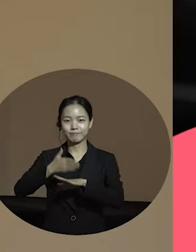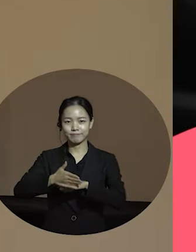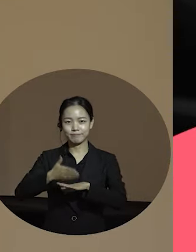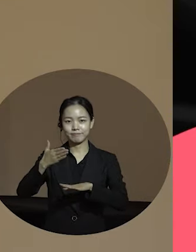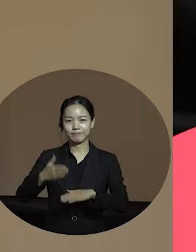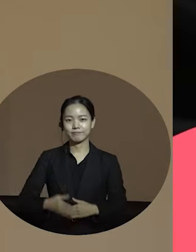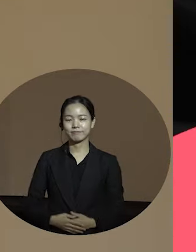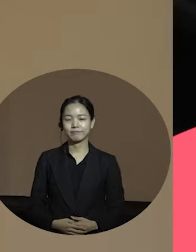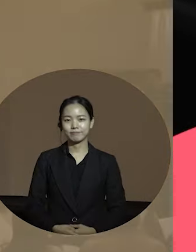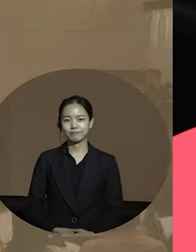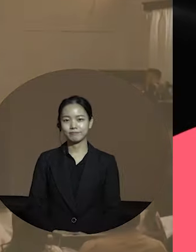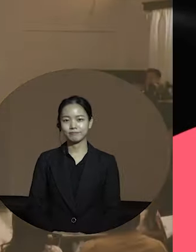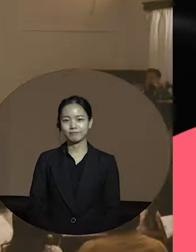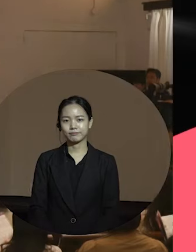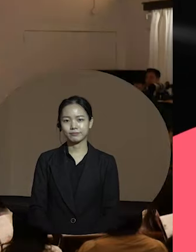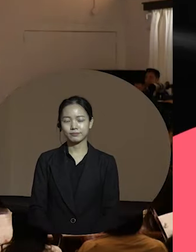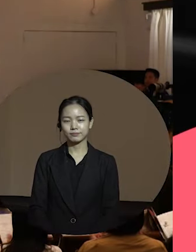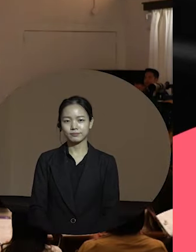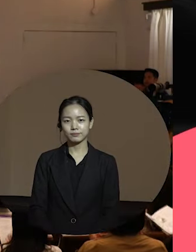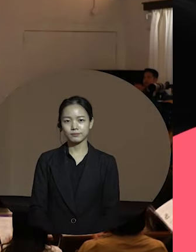감사합니다.